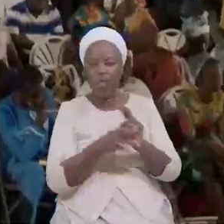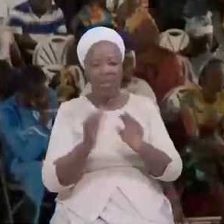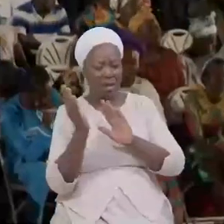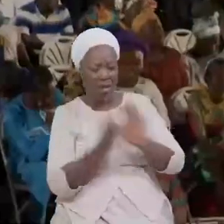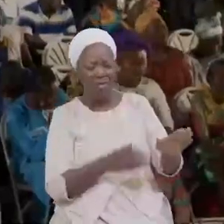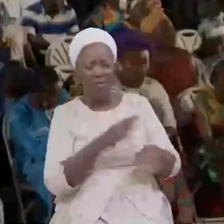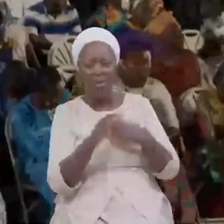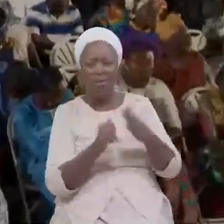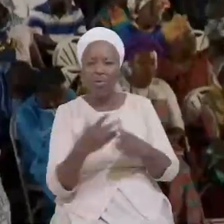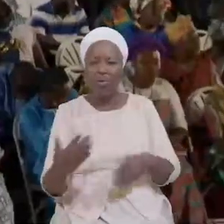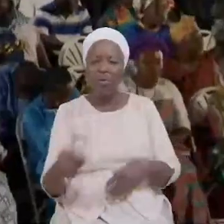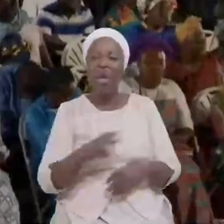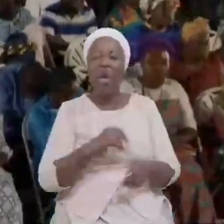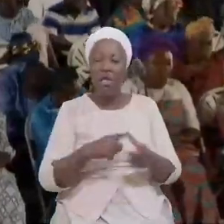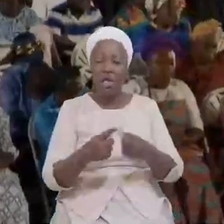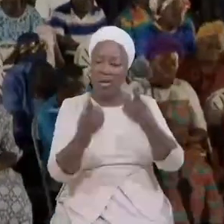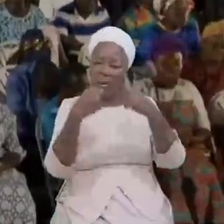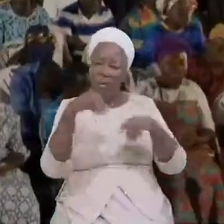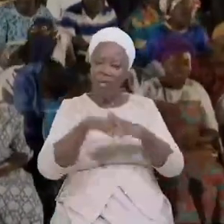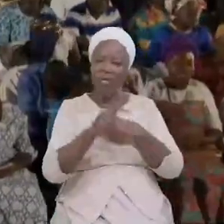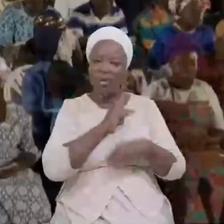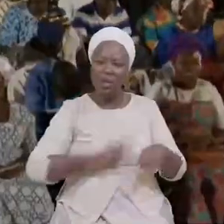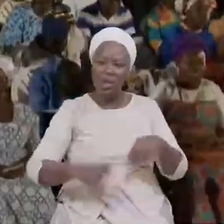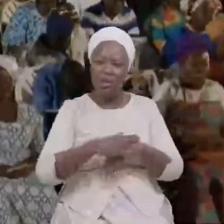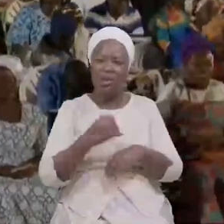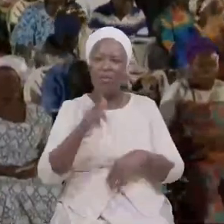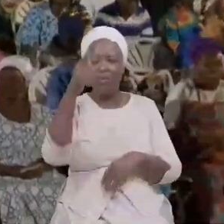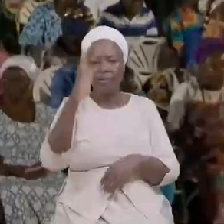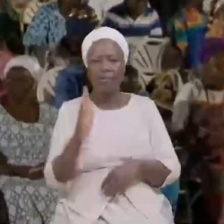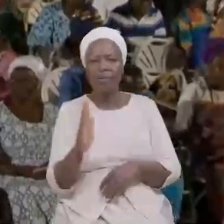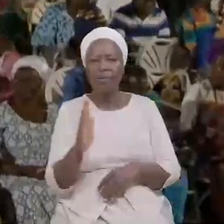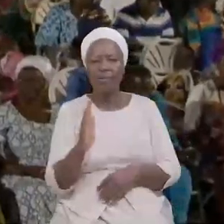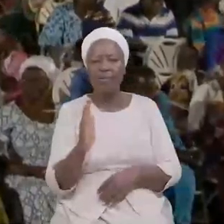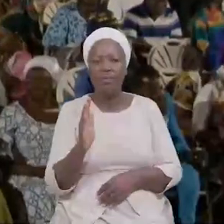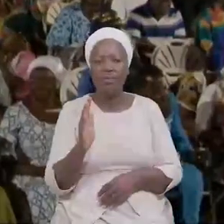péchés et tu entres dans le royaume de Dieu.